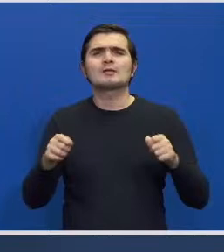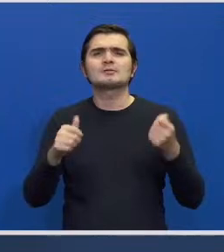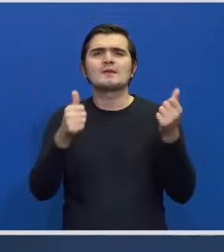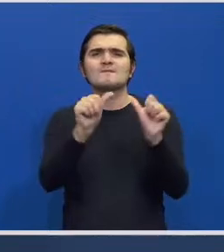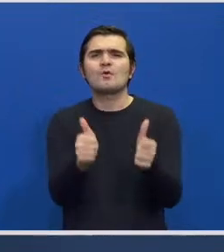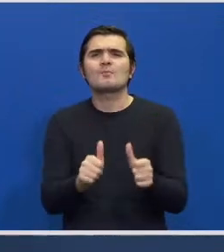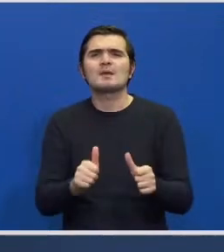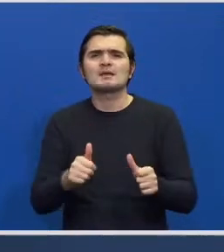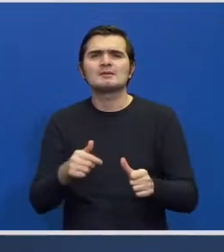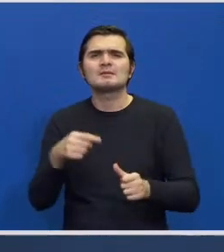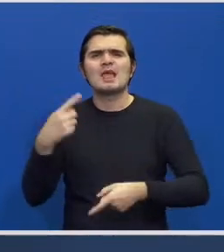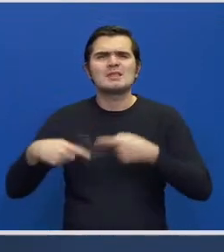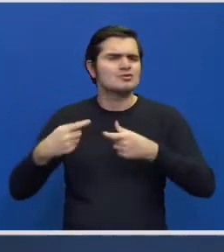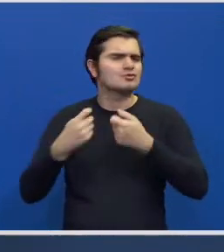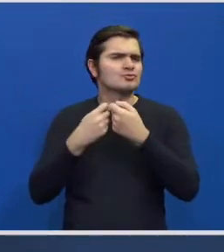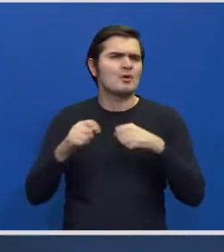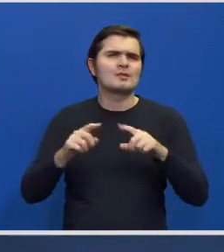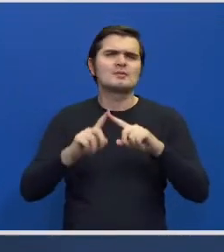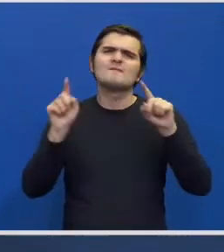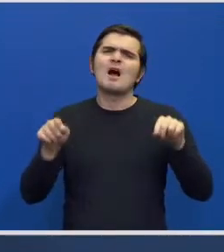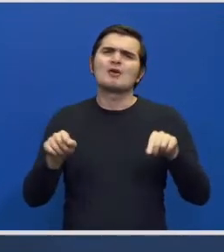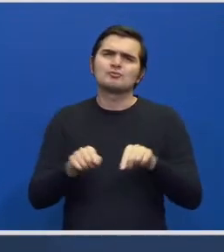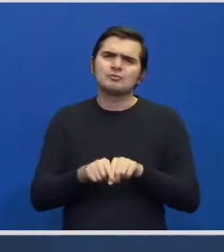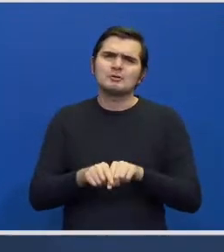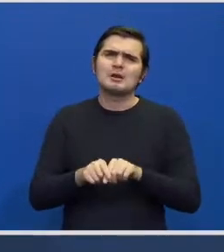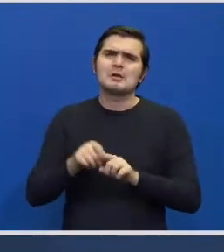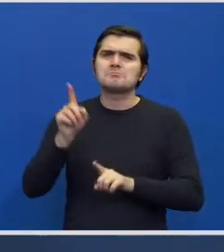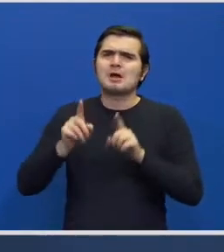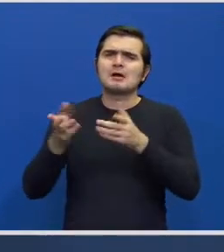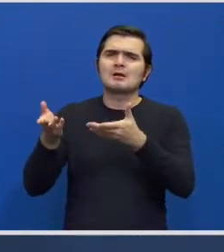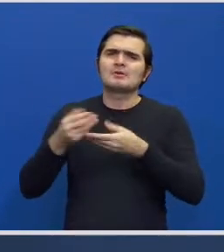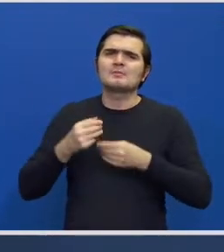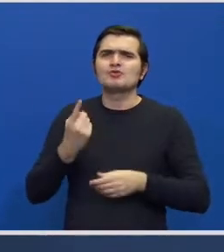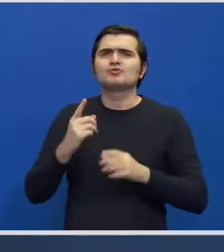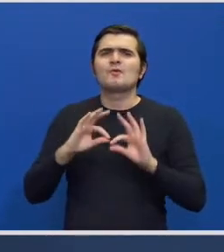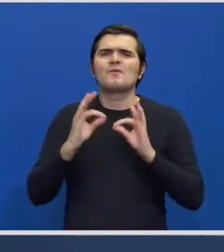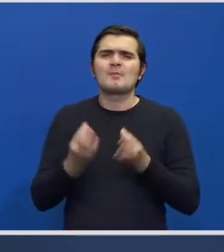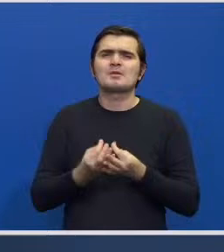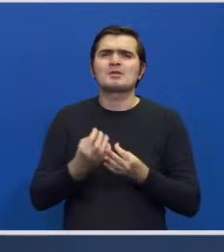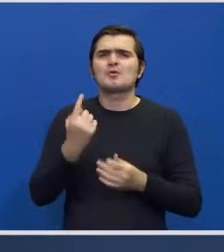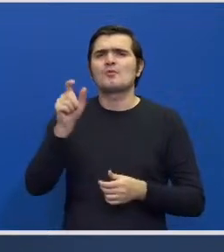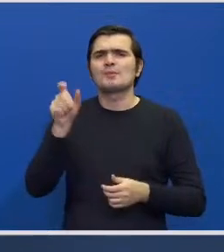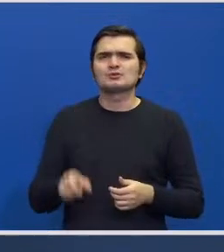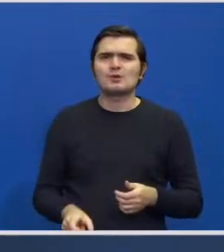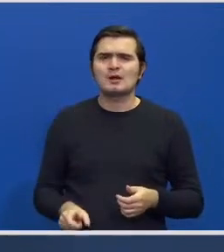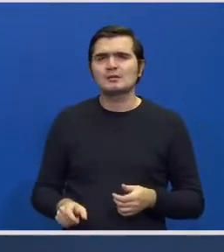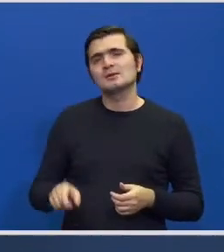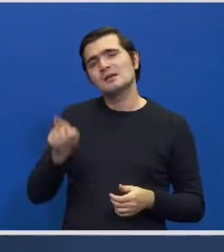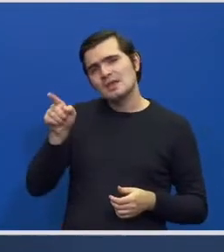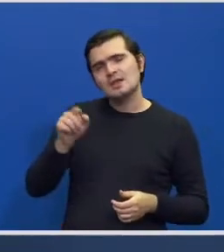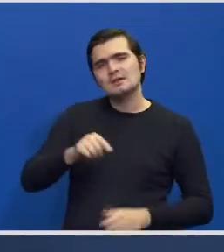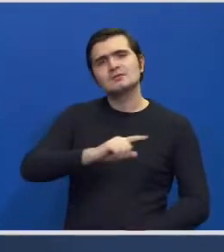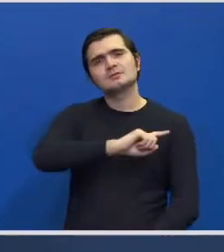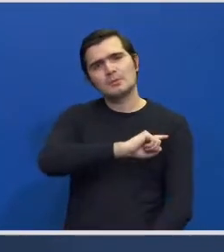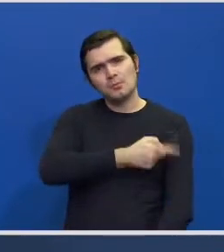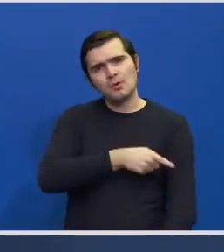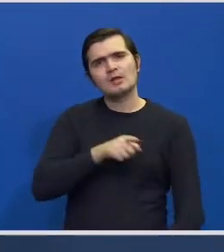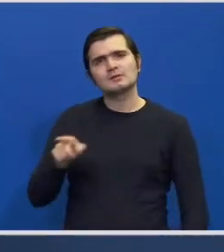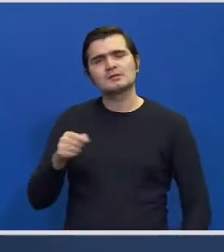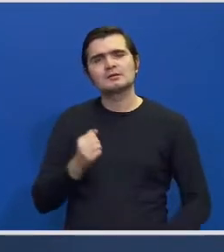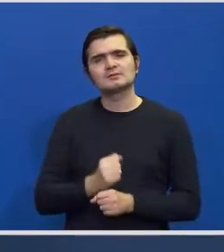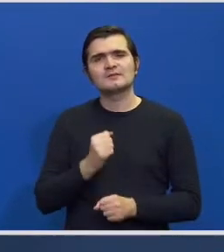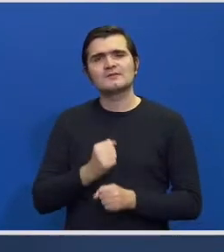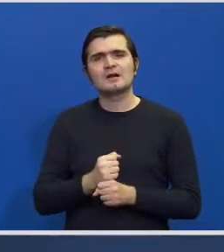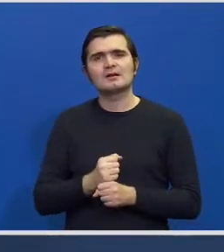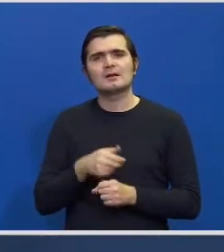ca toate formele de energie, toate facturile pe care le primește o familie, o persoană considerată